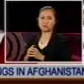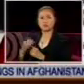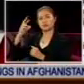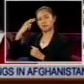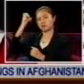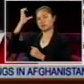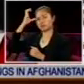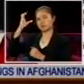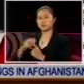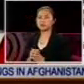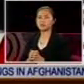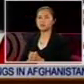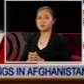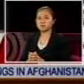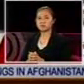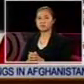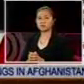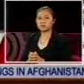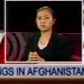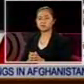Chief Justice.